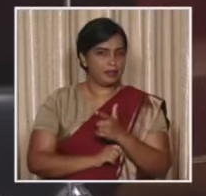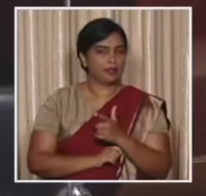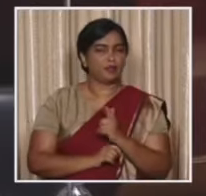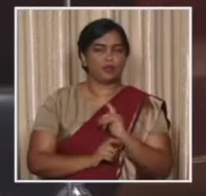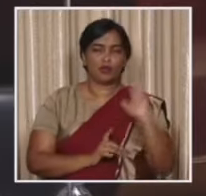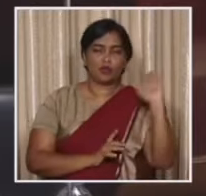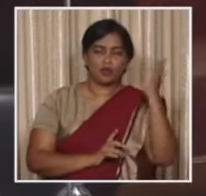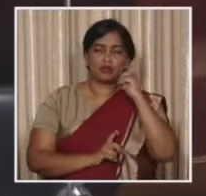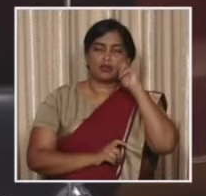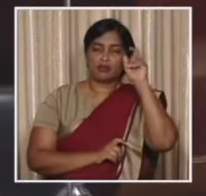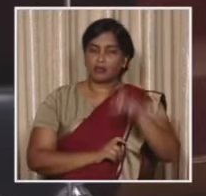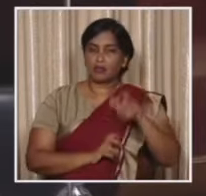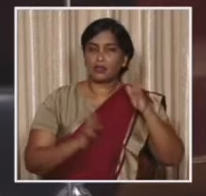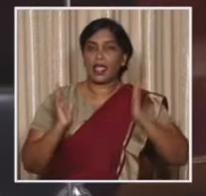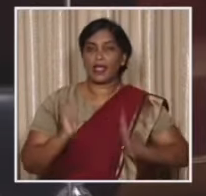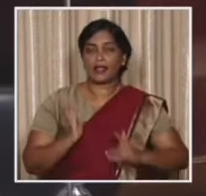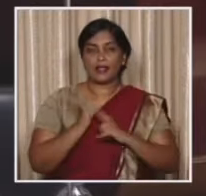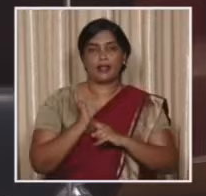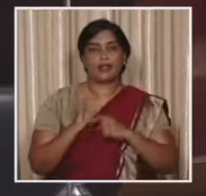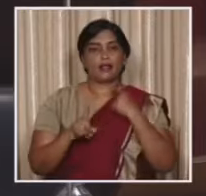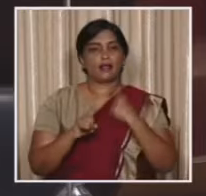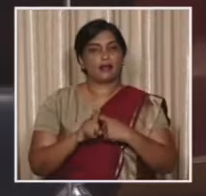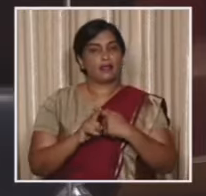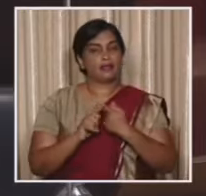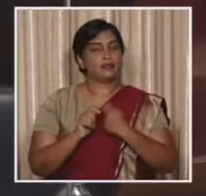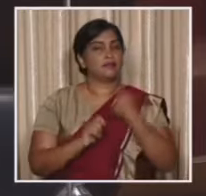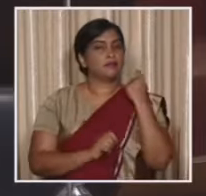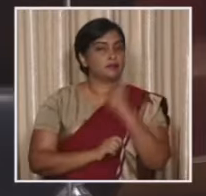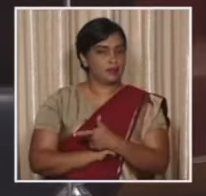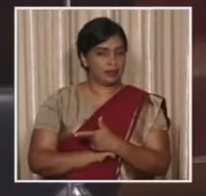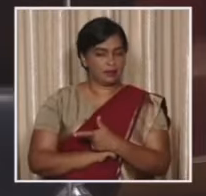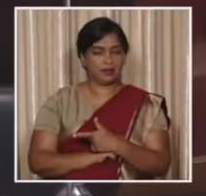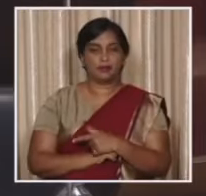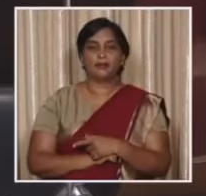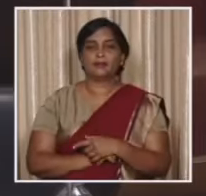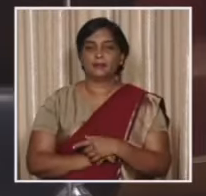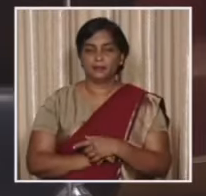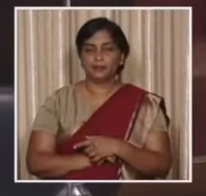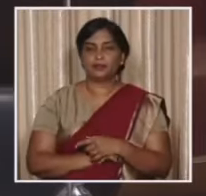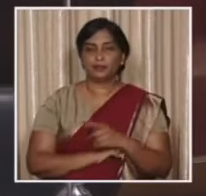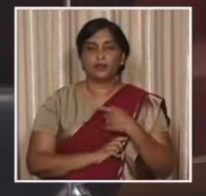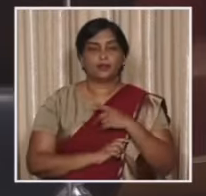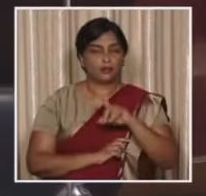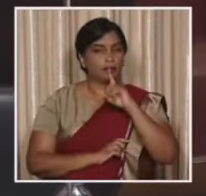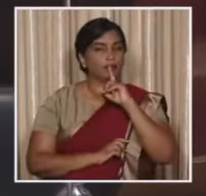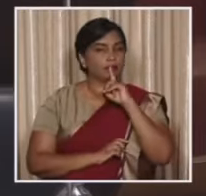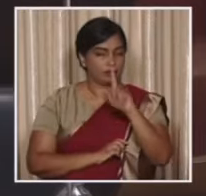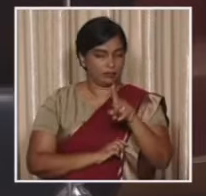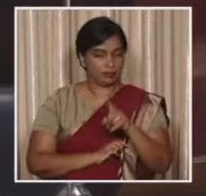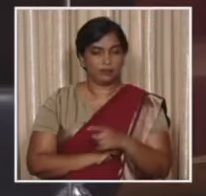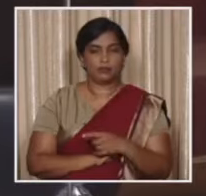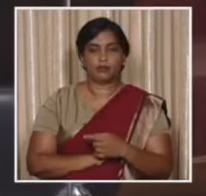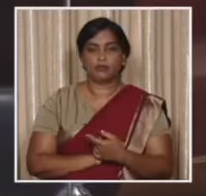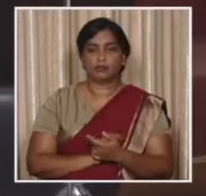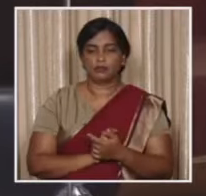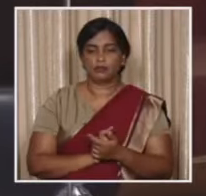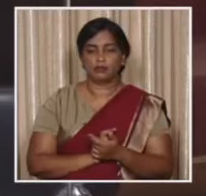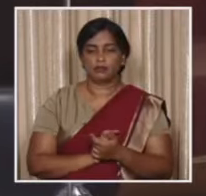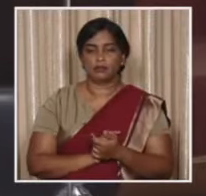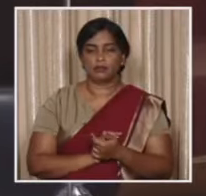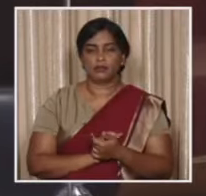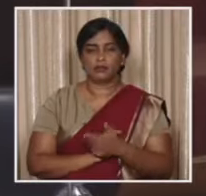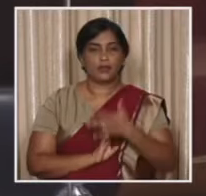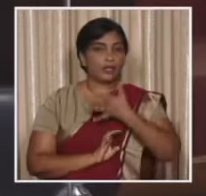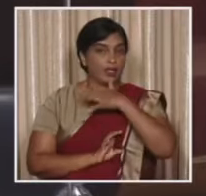හැම පුරවැසියෙක්ම ඇගබද්දක් ගන්න තමයි හදන්නේ. මම මුතුමාට කියන්න ඕන